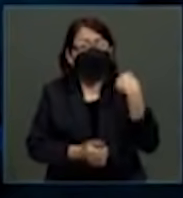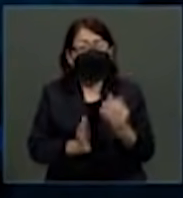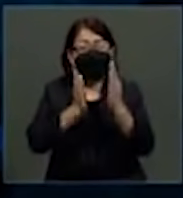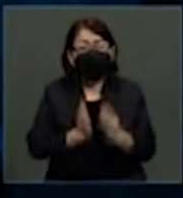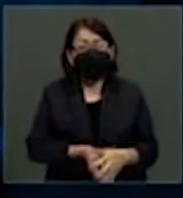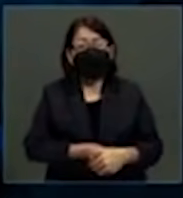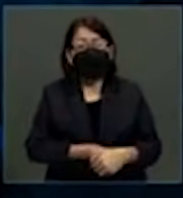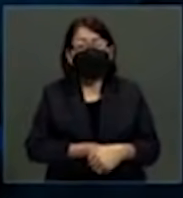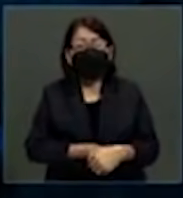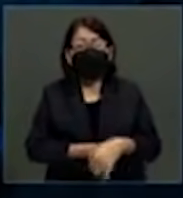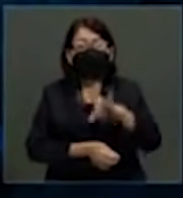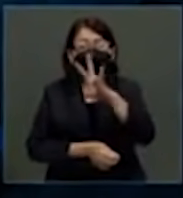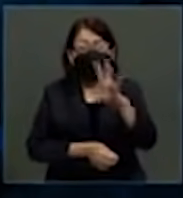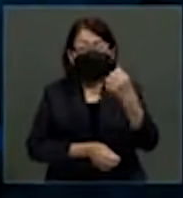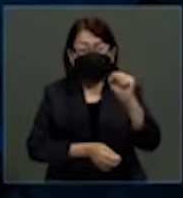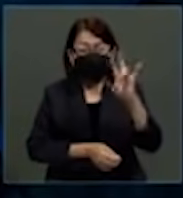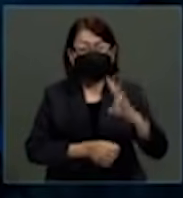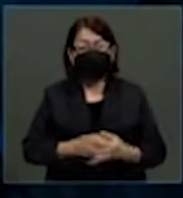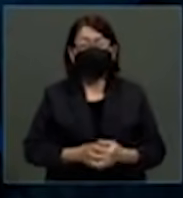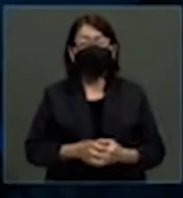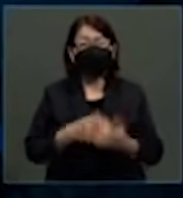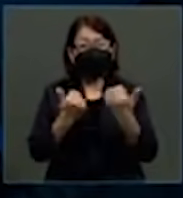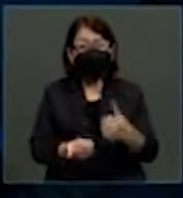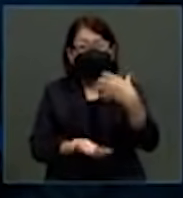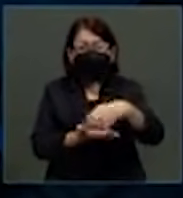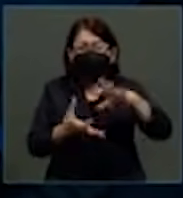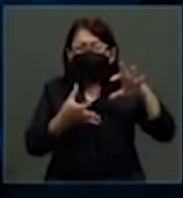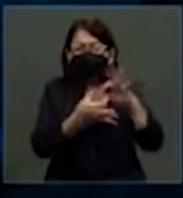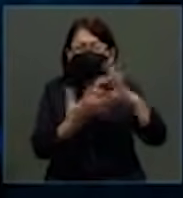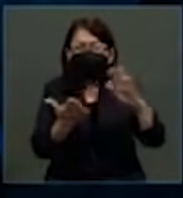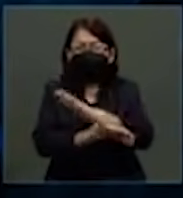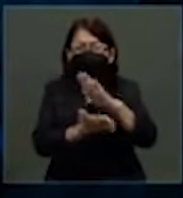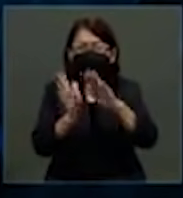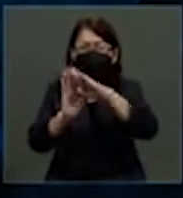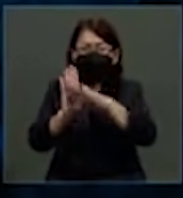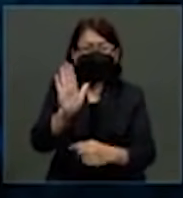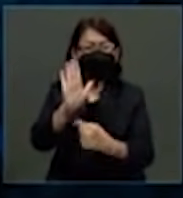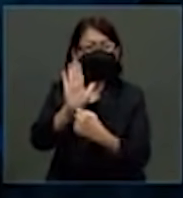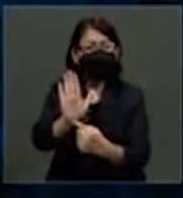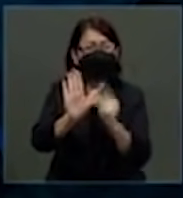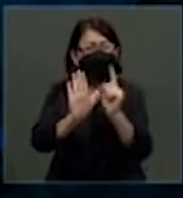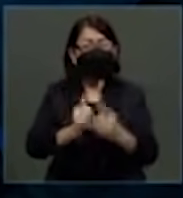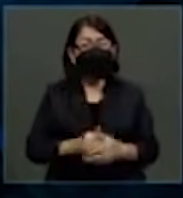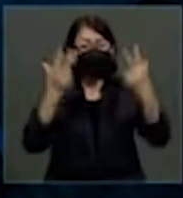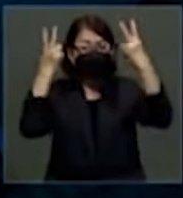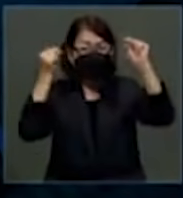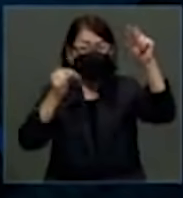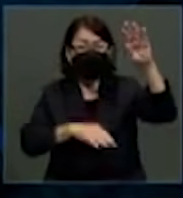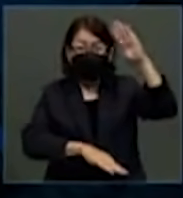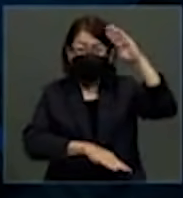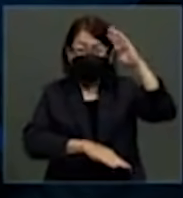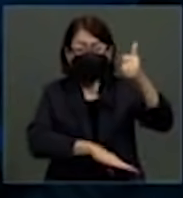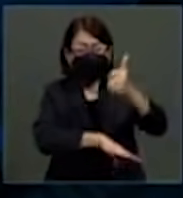ครับอาการหนักอยู่ที่ 2,738 แล้วก็ใส่เครื่องช่วยหายใจ717นะครับคราวนี้ไป